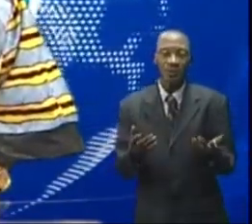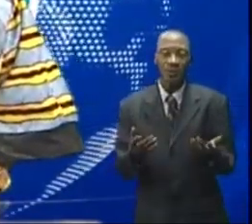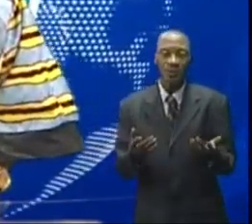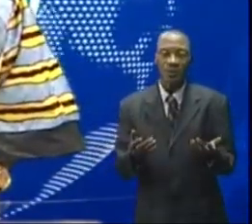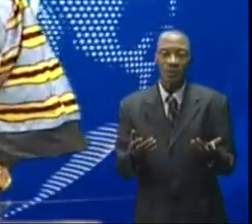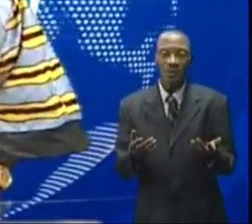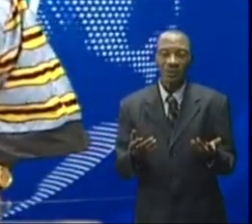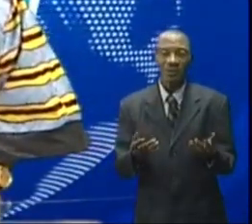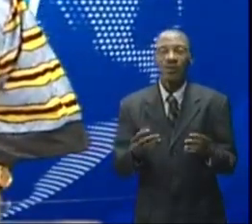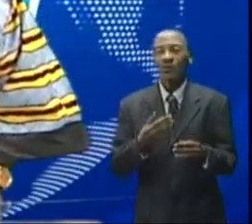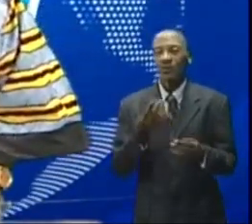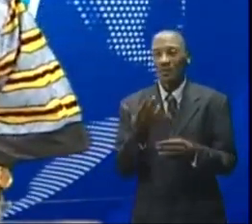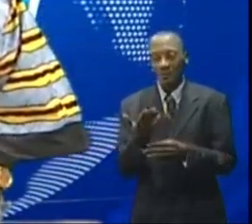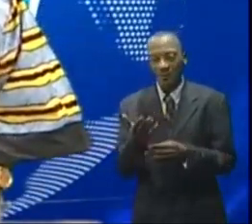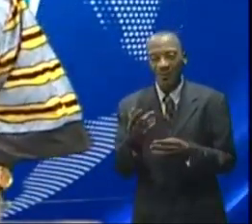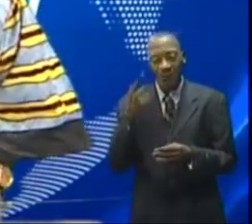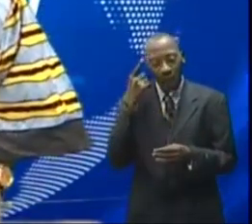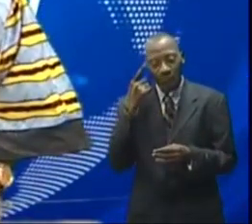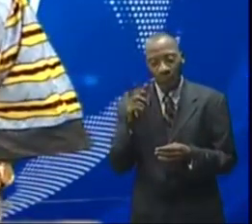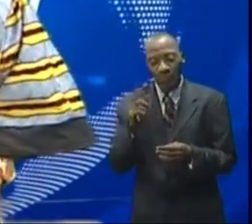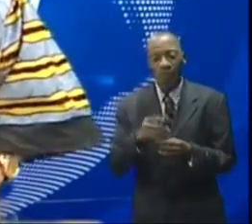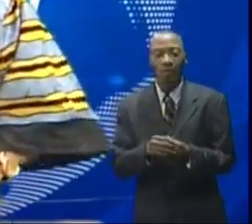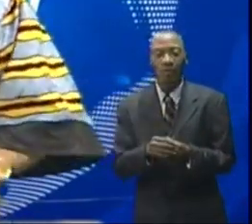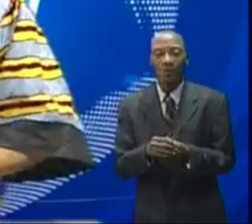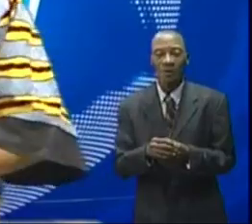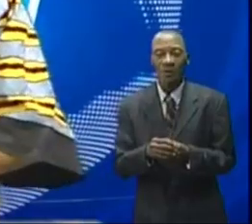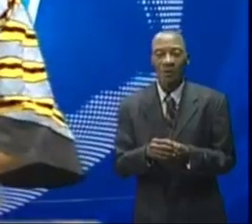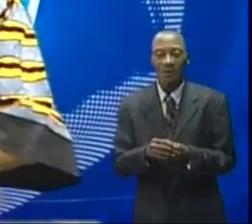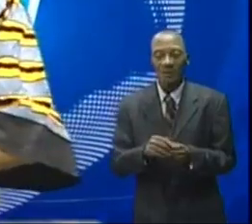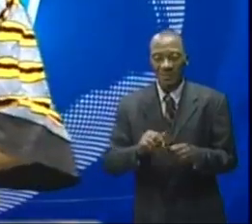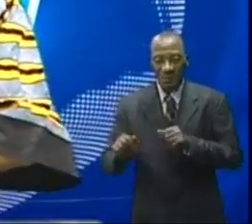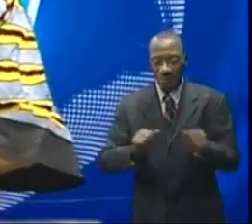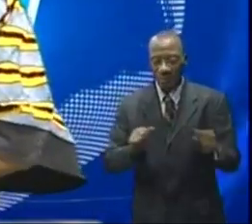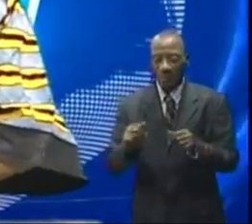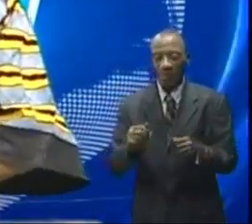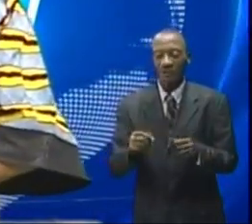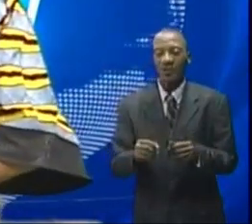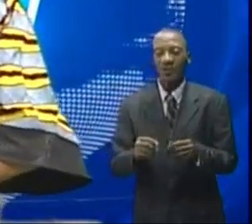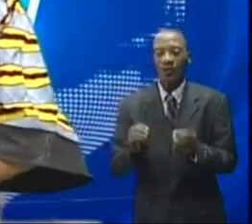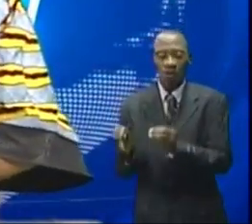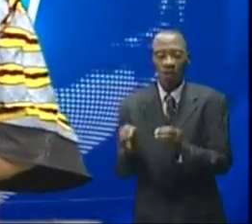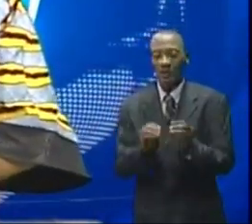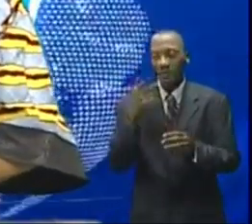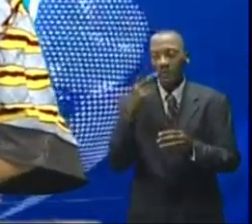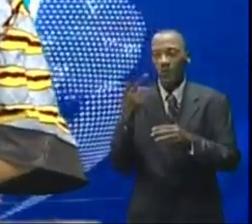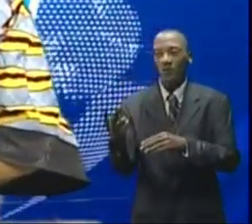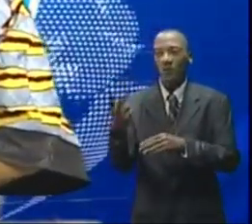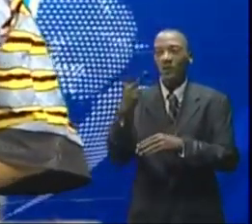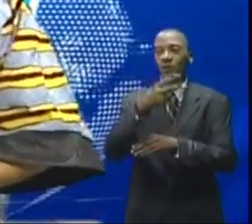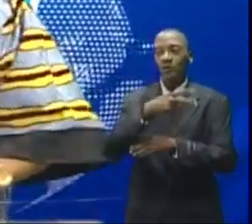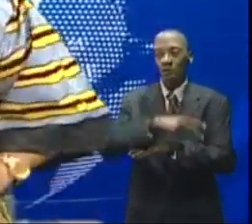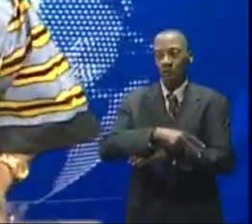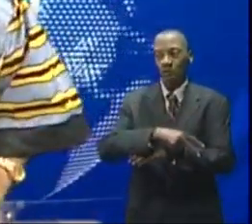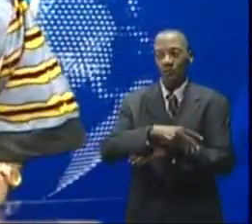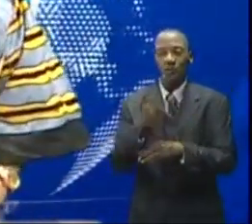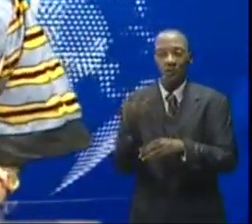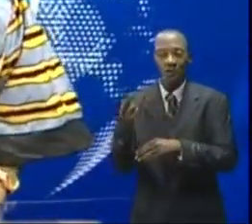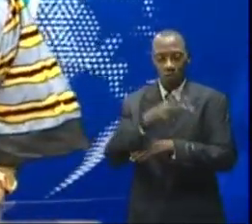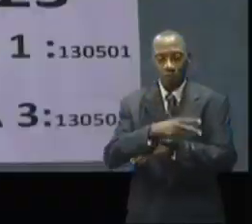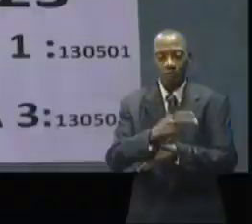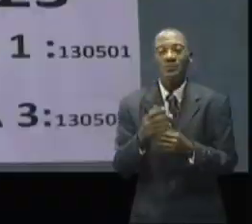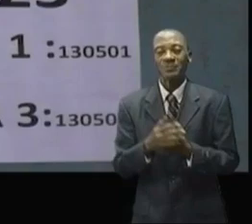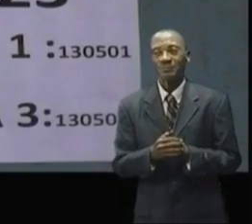tests sélectifs organisés du 15 au 16 juin 2023. Un condensé d'Anastasie.